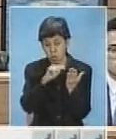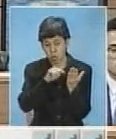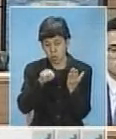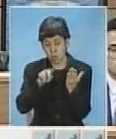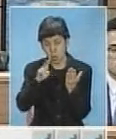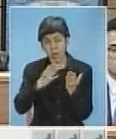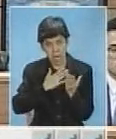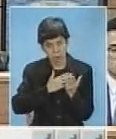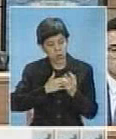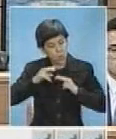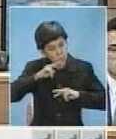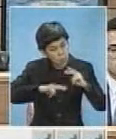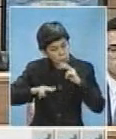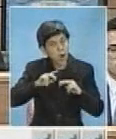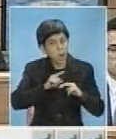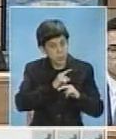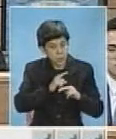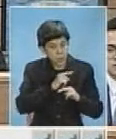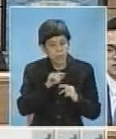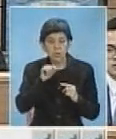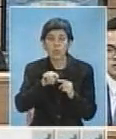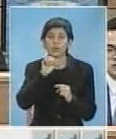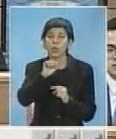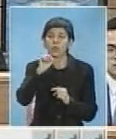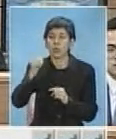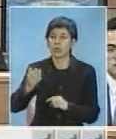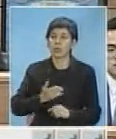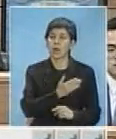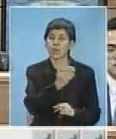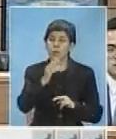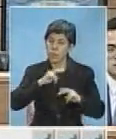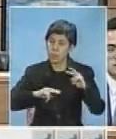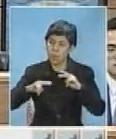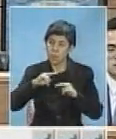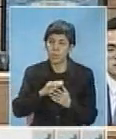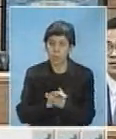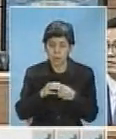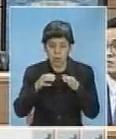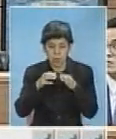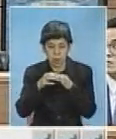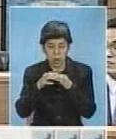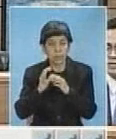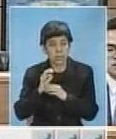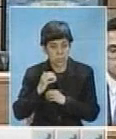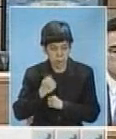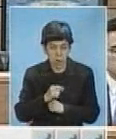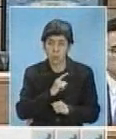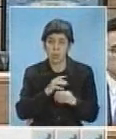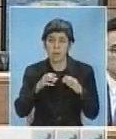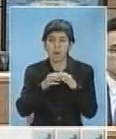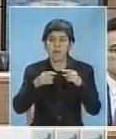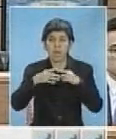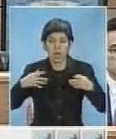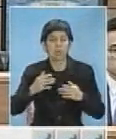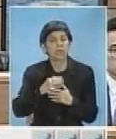ามีหน้าที่ในการพิจารณาร่วมกันในสภาแห่งนี้ในส่วนของพรรคประชาธิปัตย์ในฐานะฝ่ายค้าน